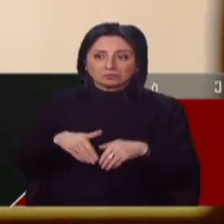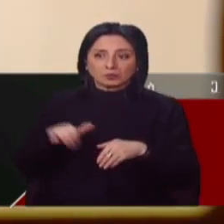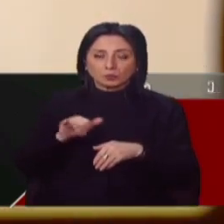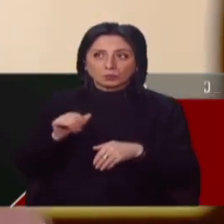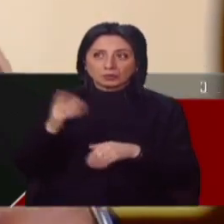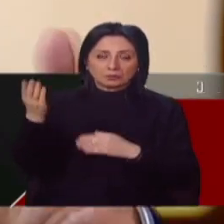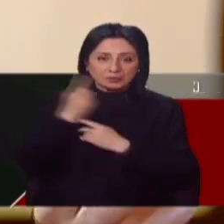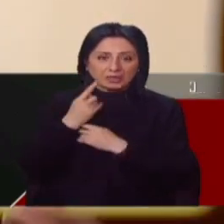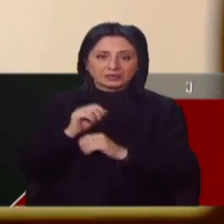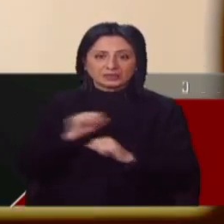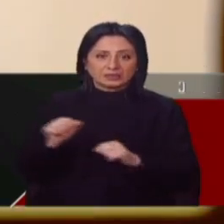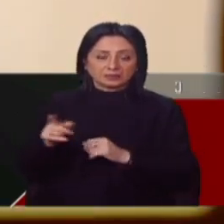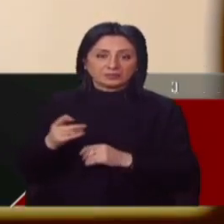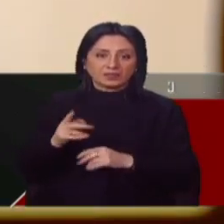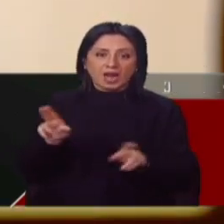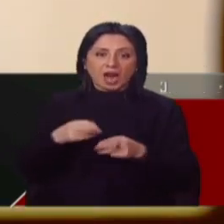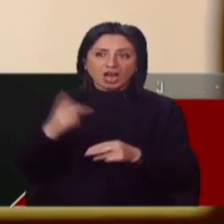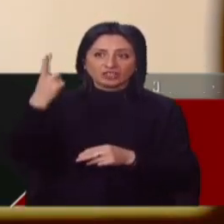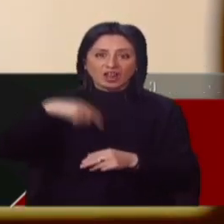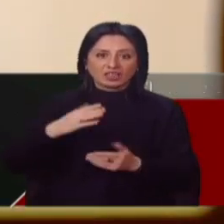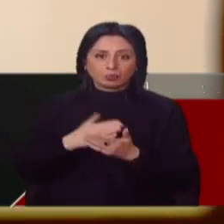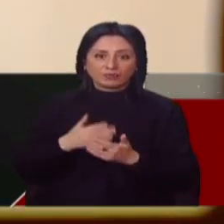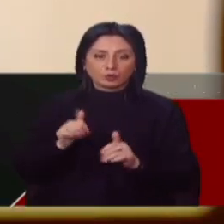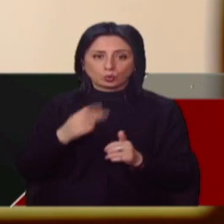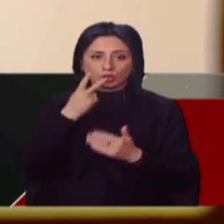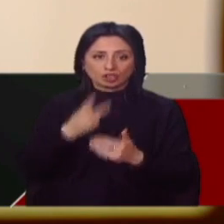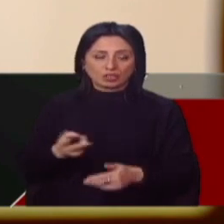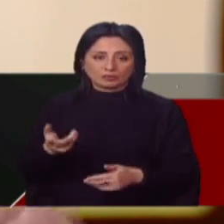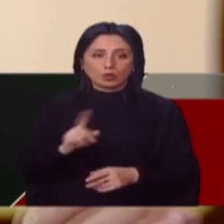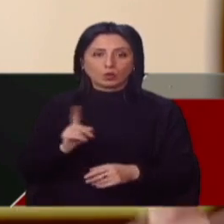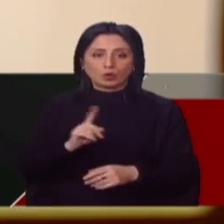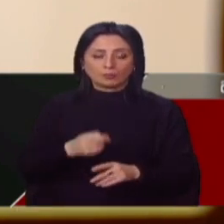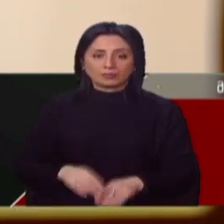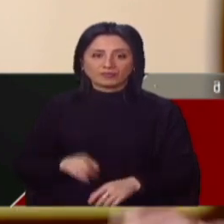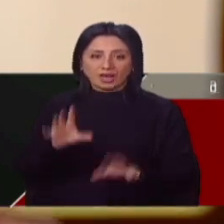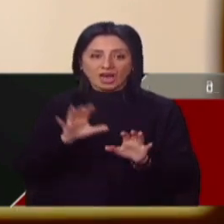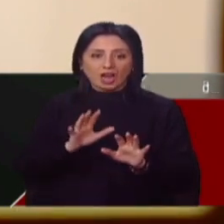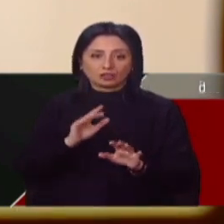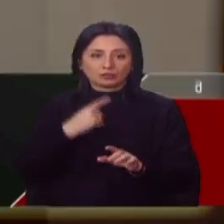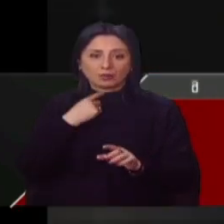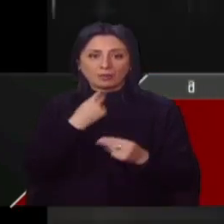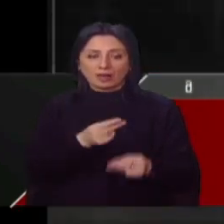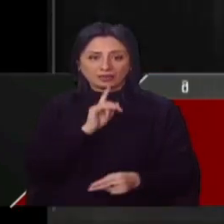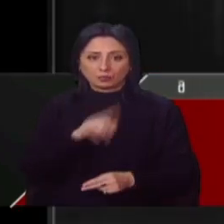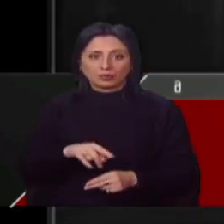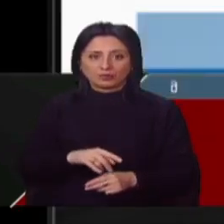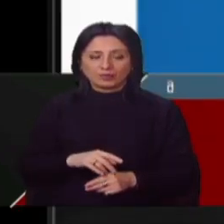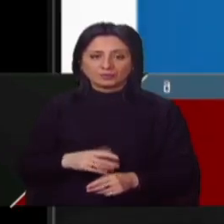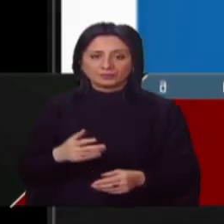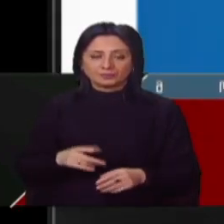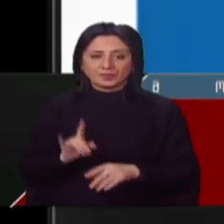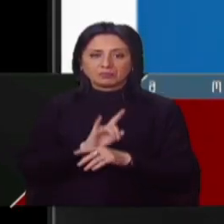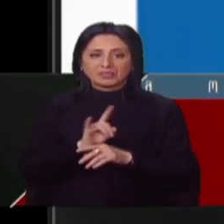tavianti patronebis tsinashe angarjvaldebulatats znobe rogor chans taus rom am kanons khari ar dauchilo.